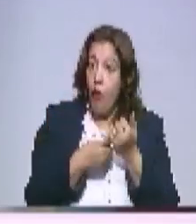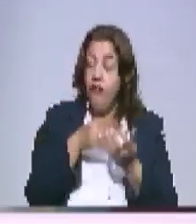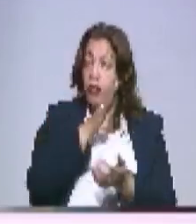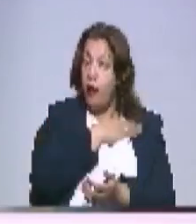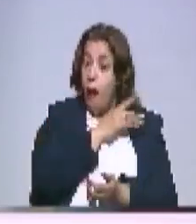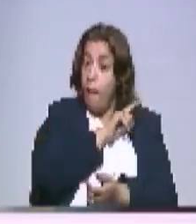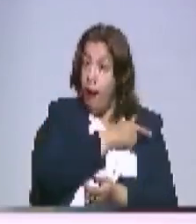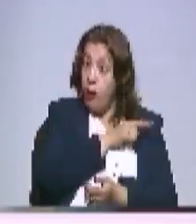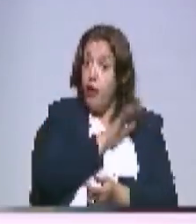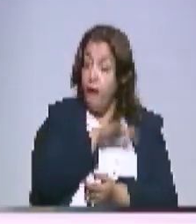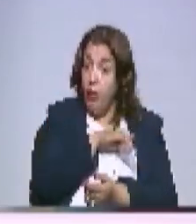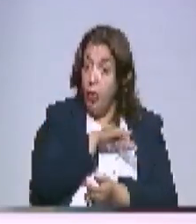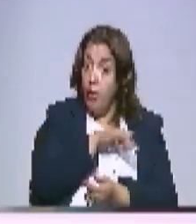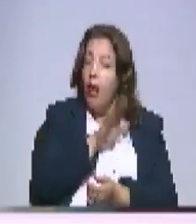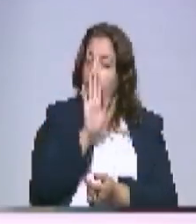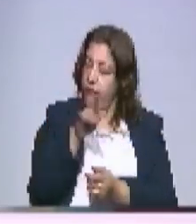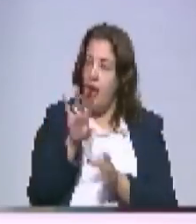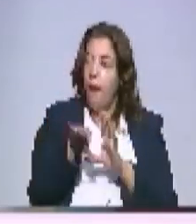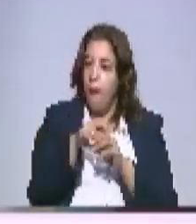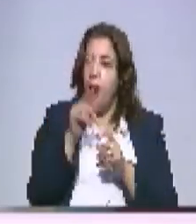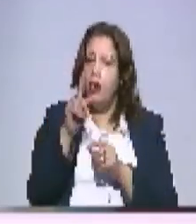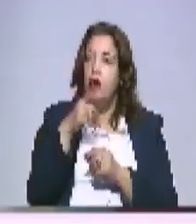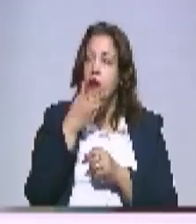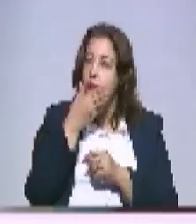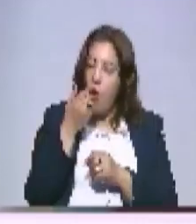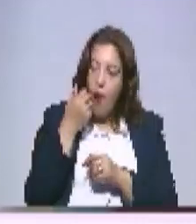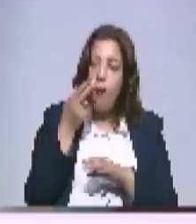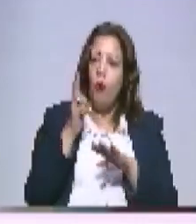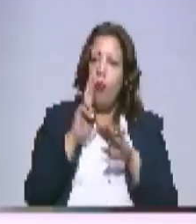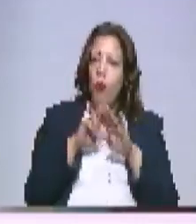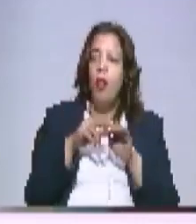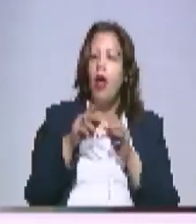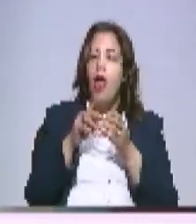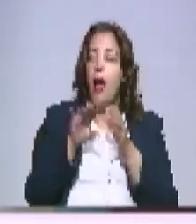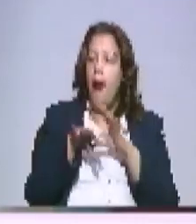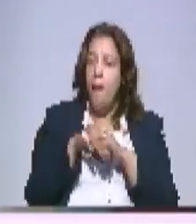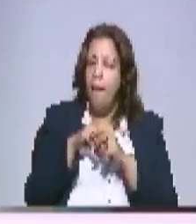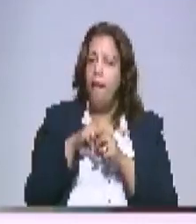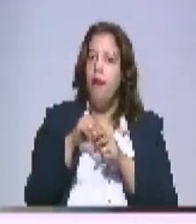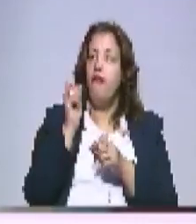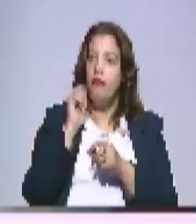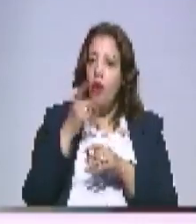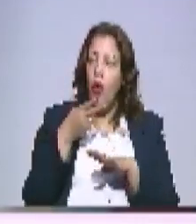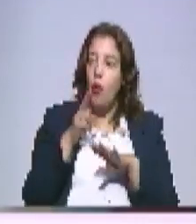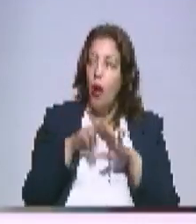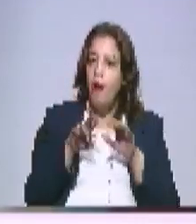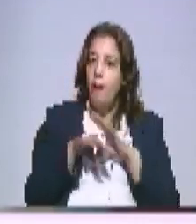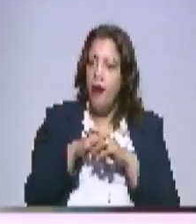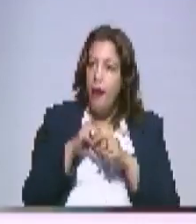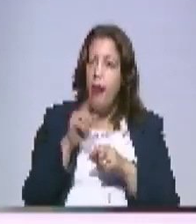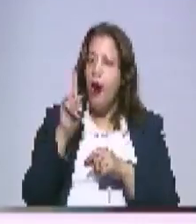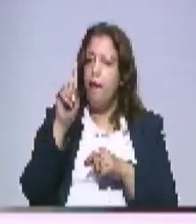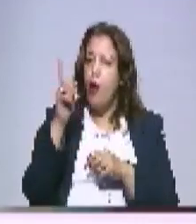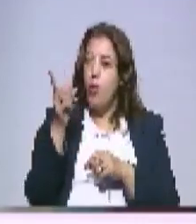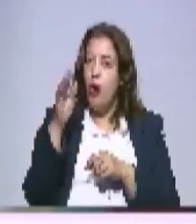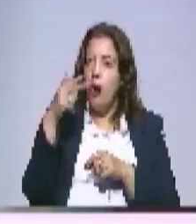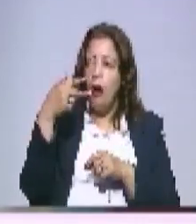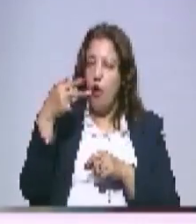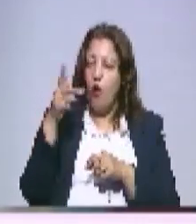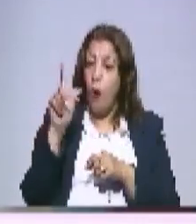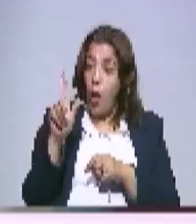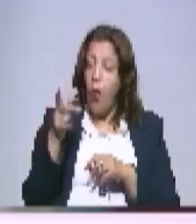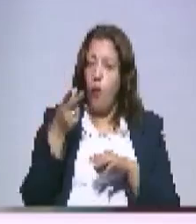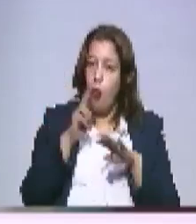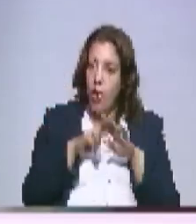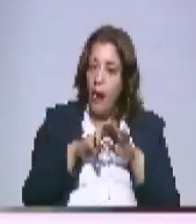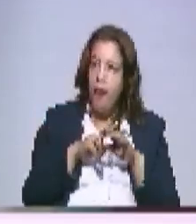حسب ما بتتعمل، بتتعمل فطاري وبتتعمل صيام وبتتعمل بالبرغل وبتتعمل بالنشا، بتتعمل بحاجات كتير يعني عشان تمسك